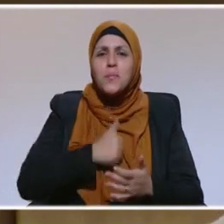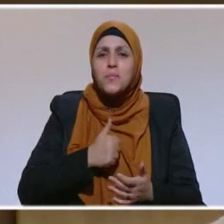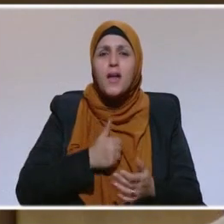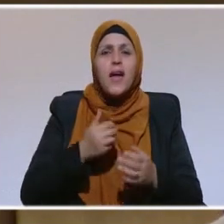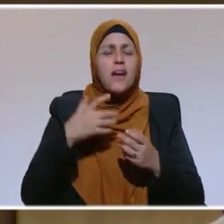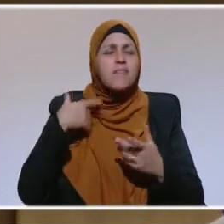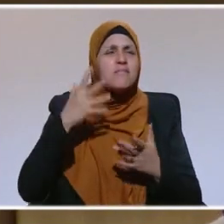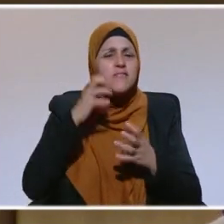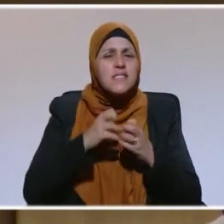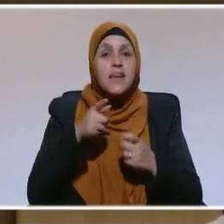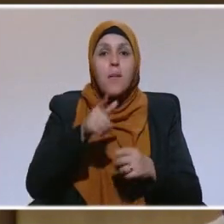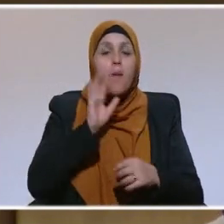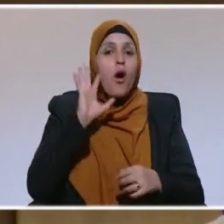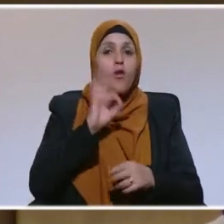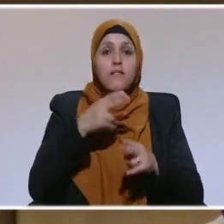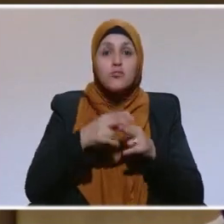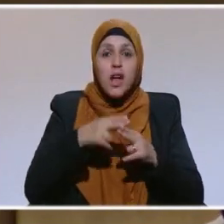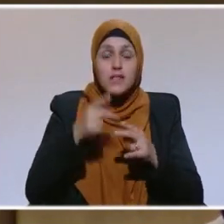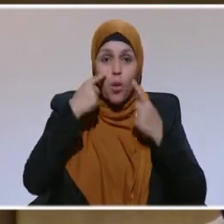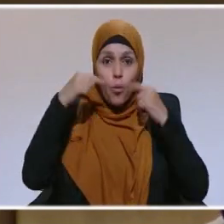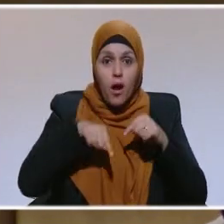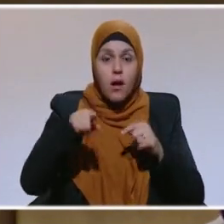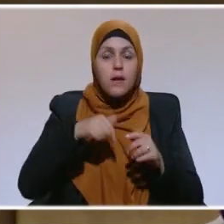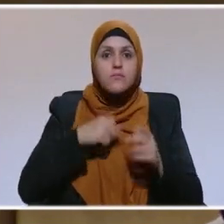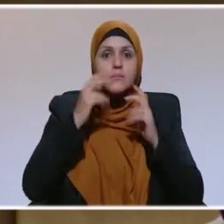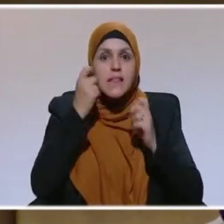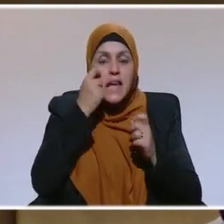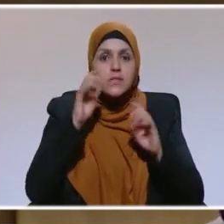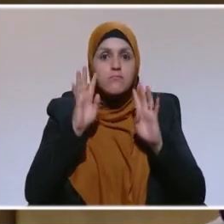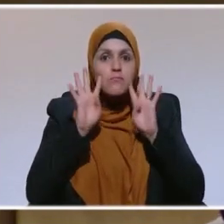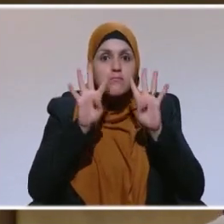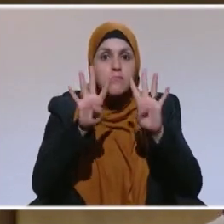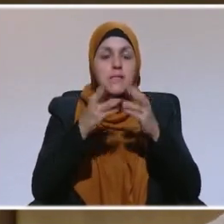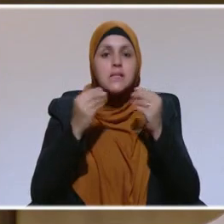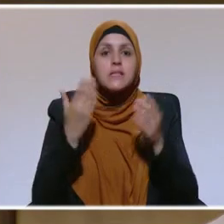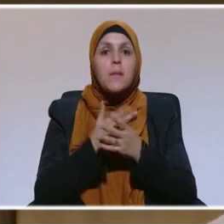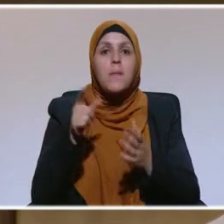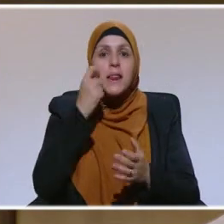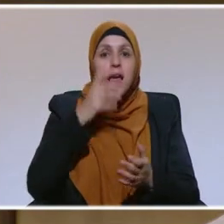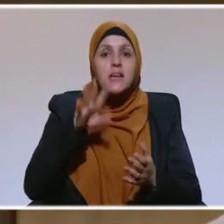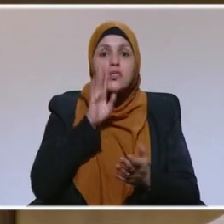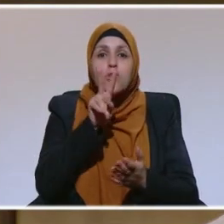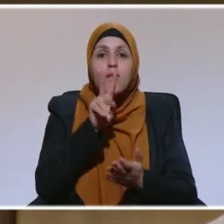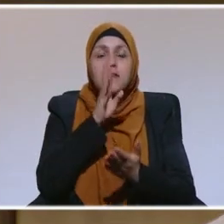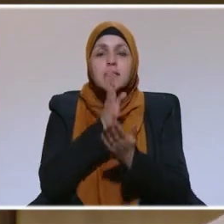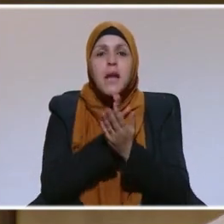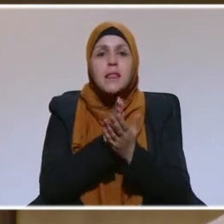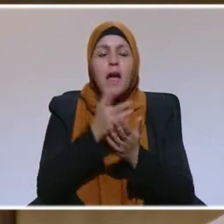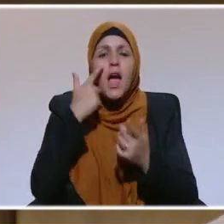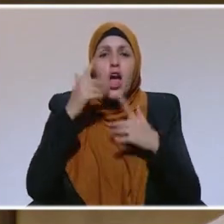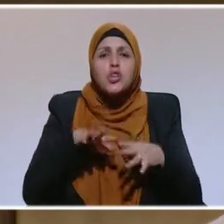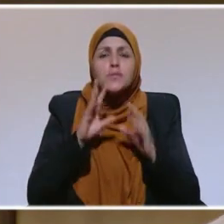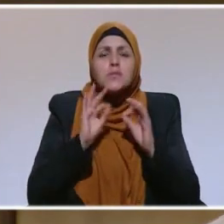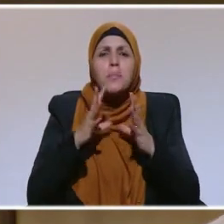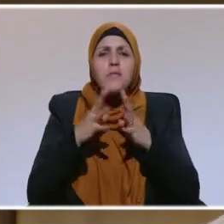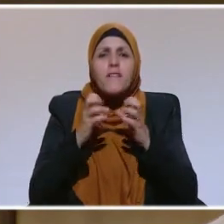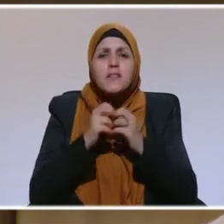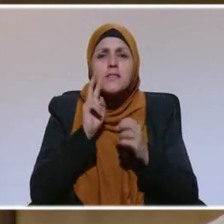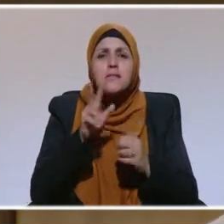الدراما بيحقق نسب مشاهدة عالية قوي لأن المشاهد بيصدقه وبيعيش في كل التفاصيل والأحداث